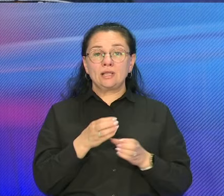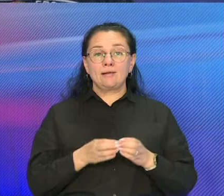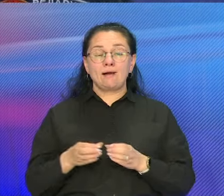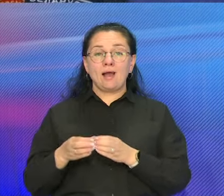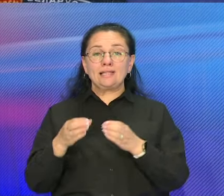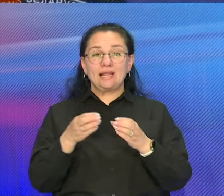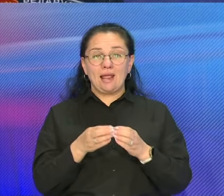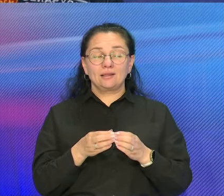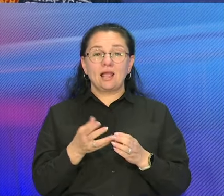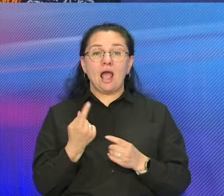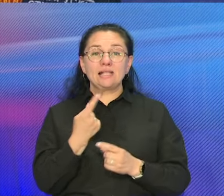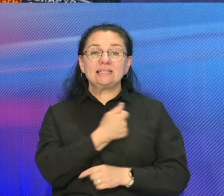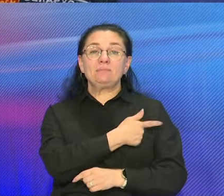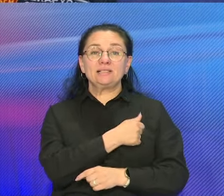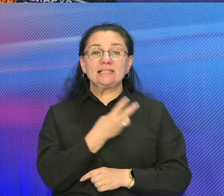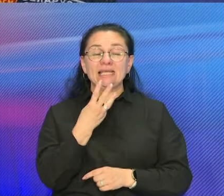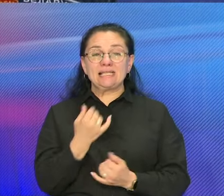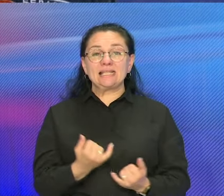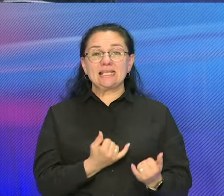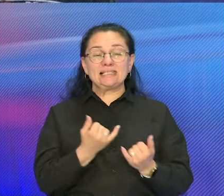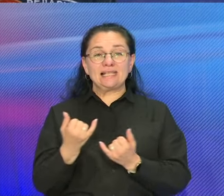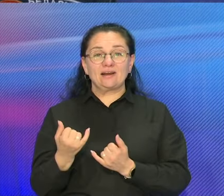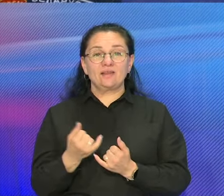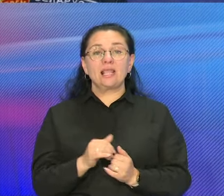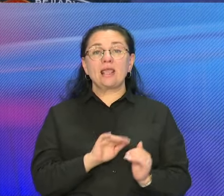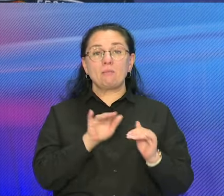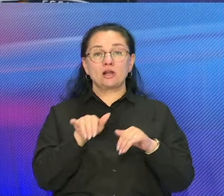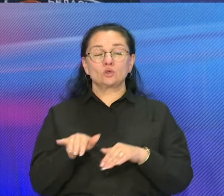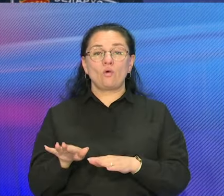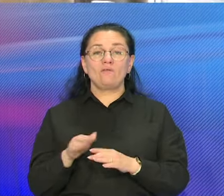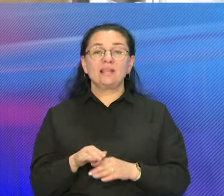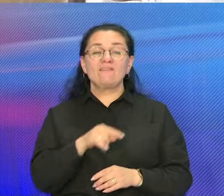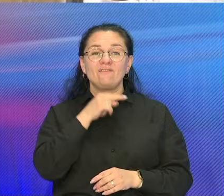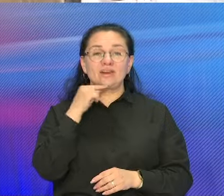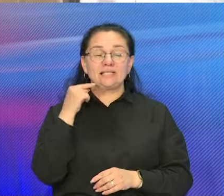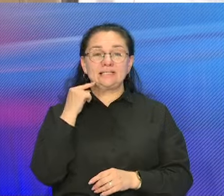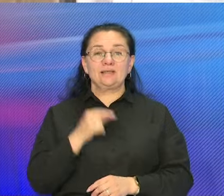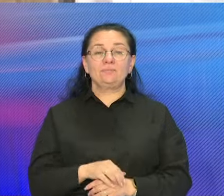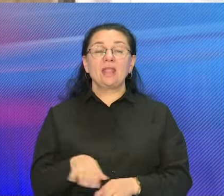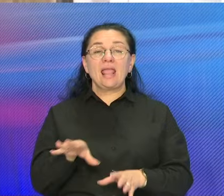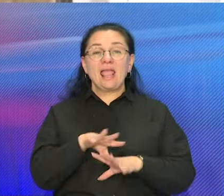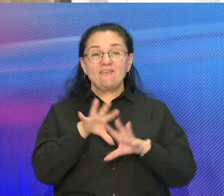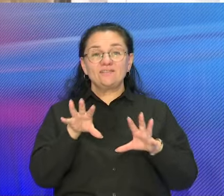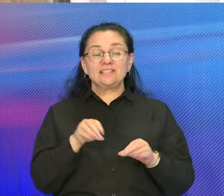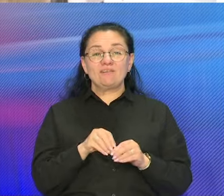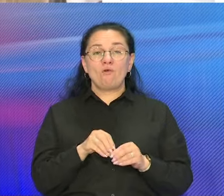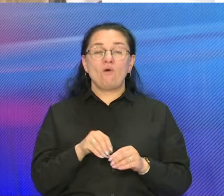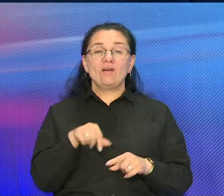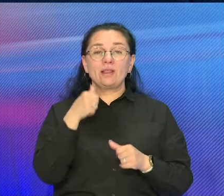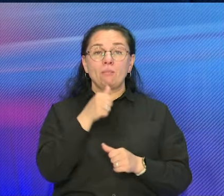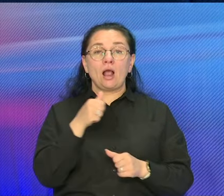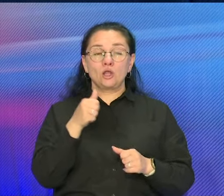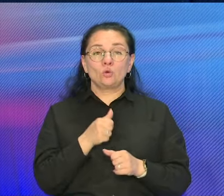сервисных и один медицинский в «Орлёнке» и «Морской волне» в Российской Федерации У сего сёлята плануется працу